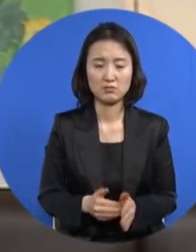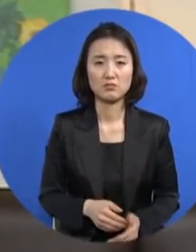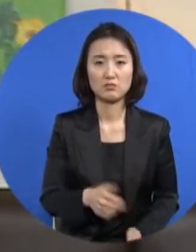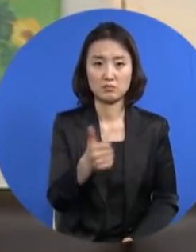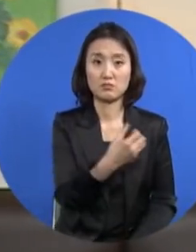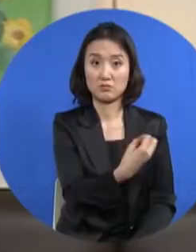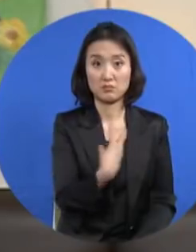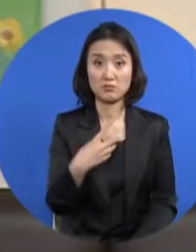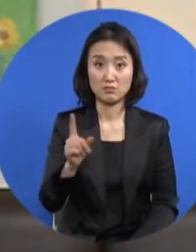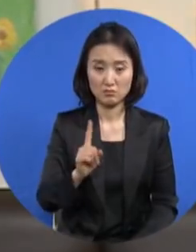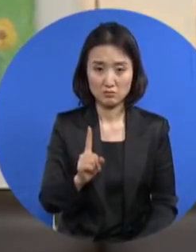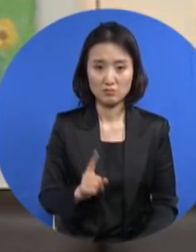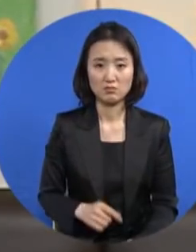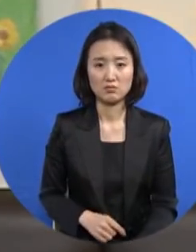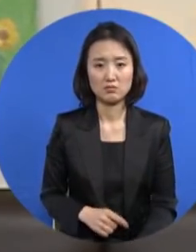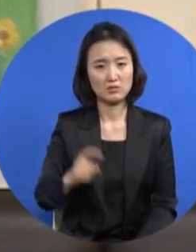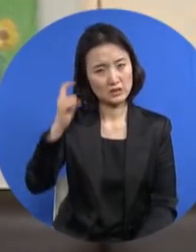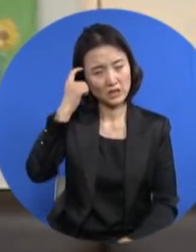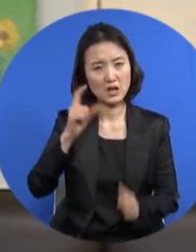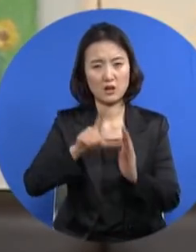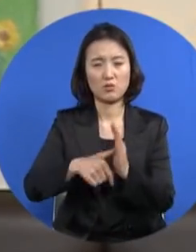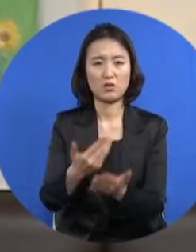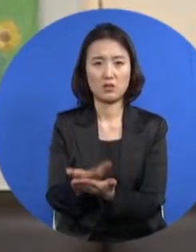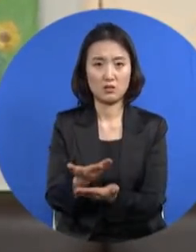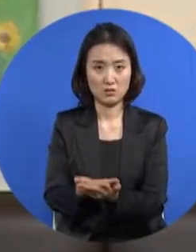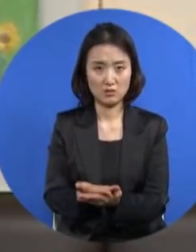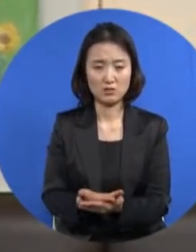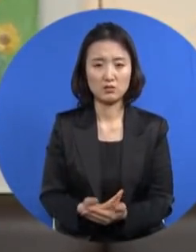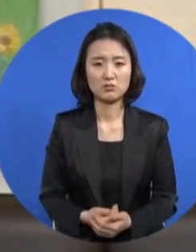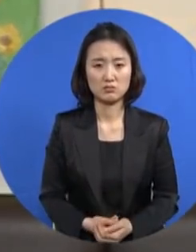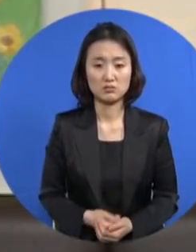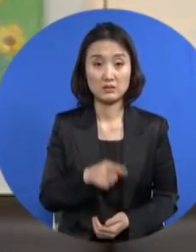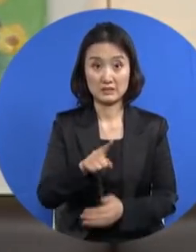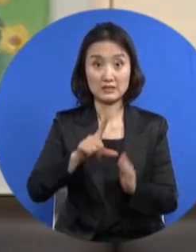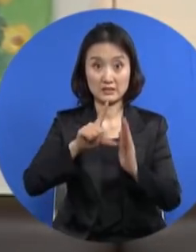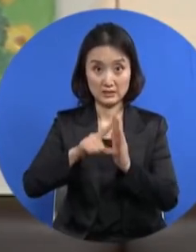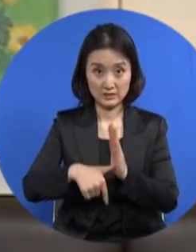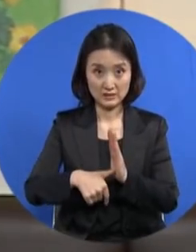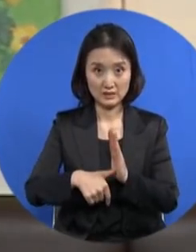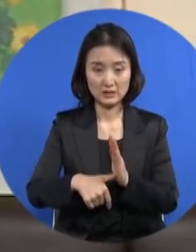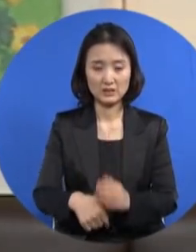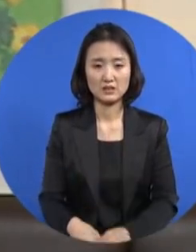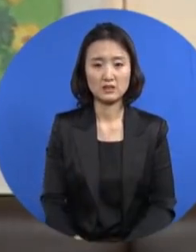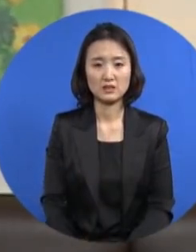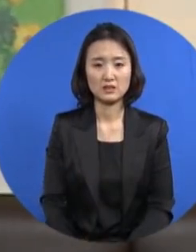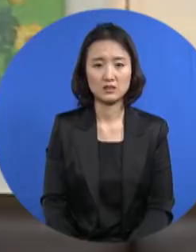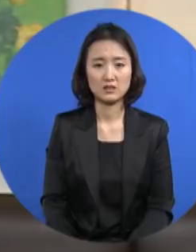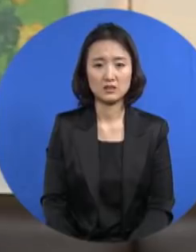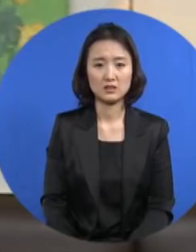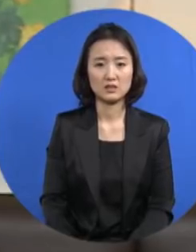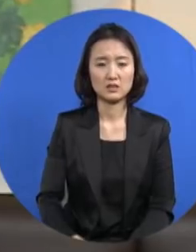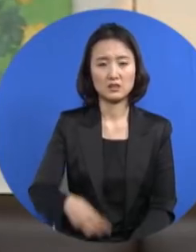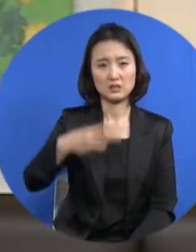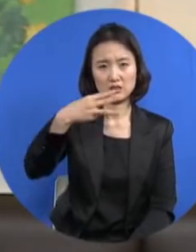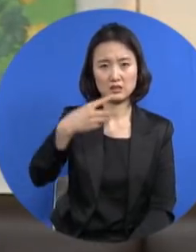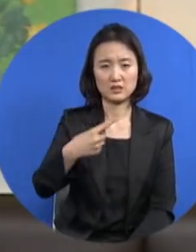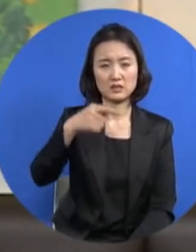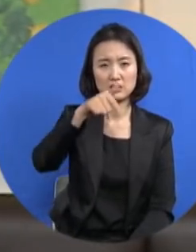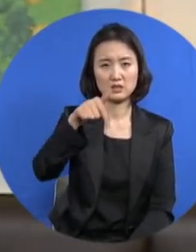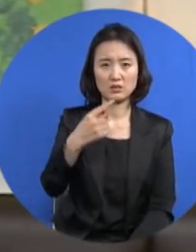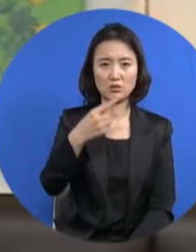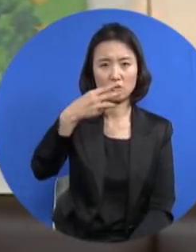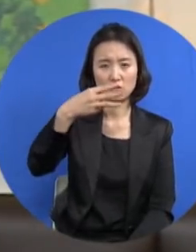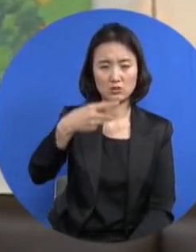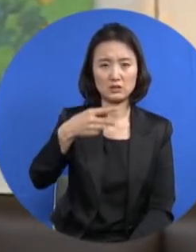이분이 생각할 기회를 달래요. 근데 그때 마침 르 꼬르든블루라는 유명한